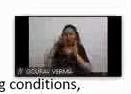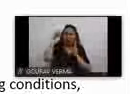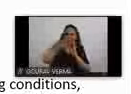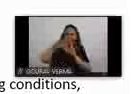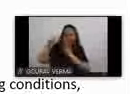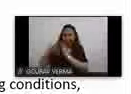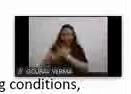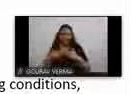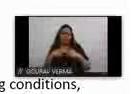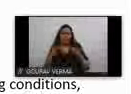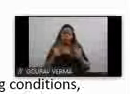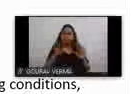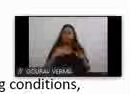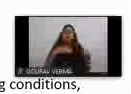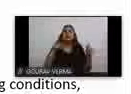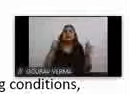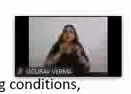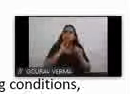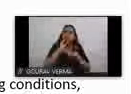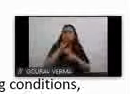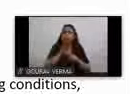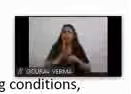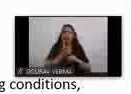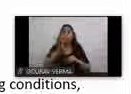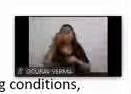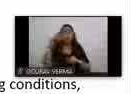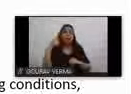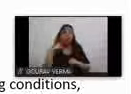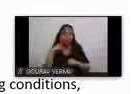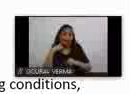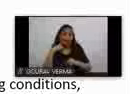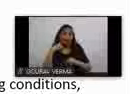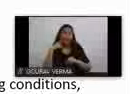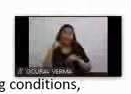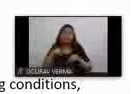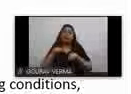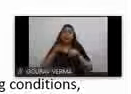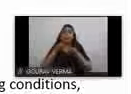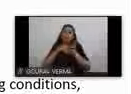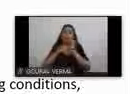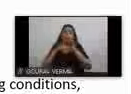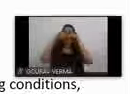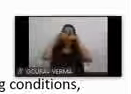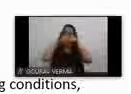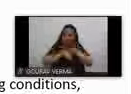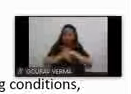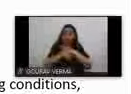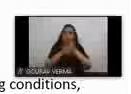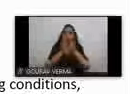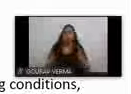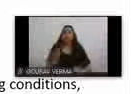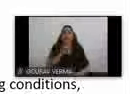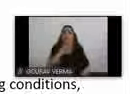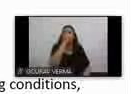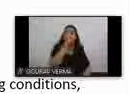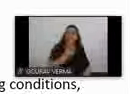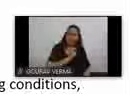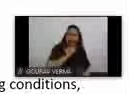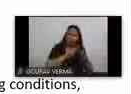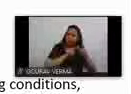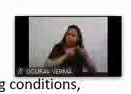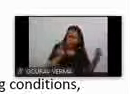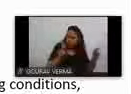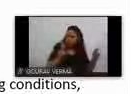हूँ ताकि, क्योंकि for our children it is very difficult to do formal acuity test. In order to understand